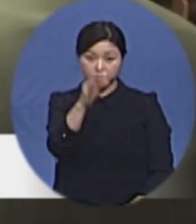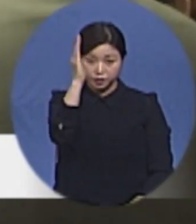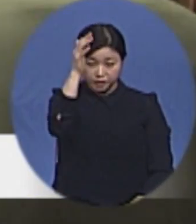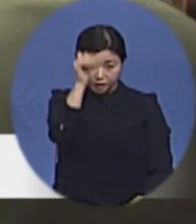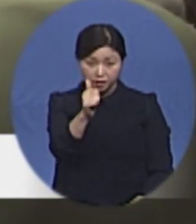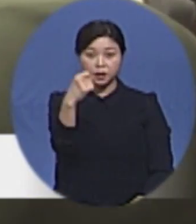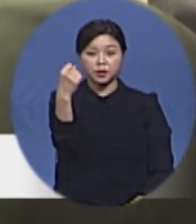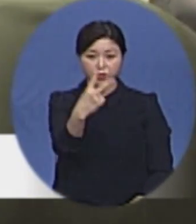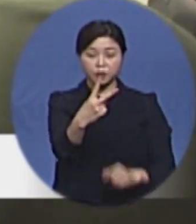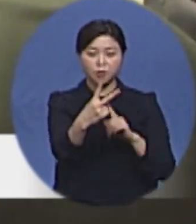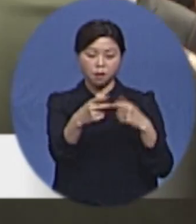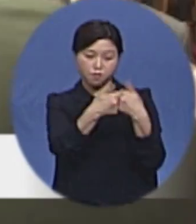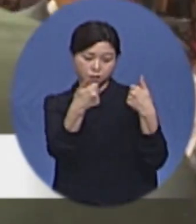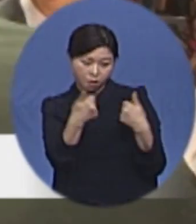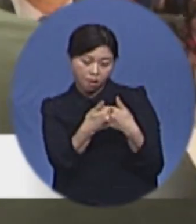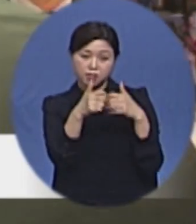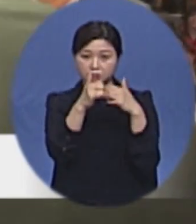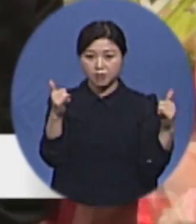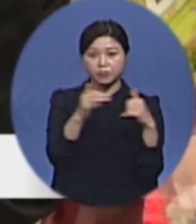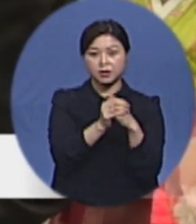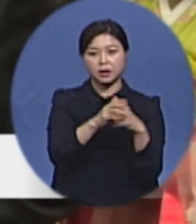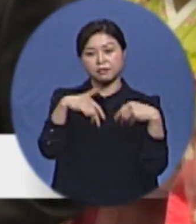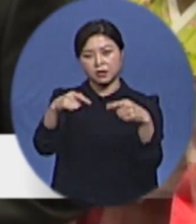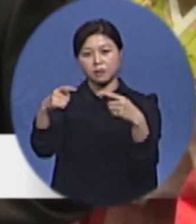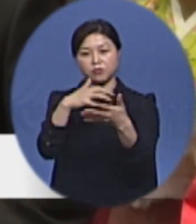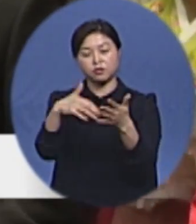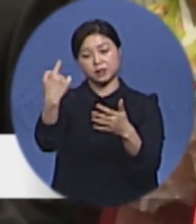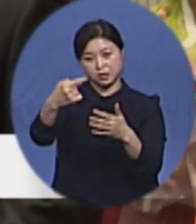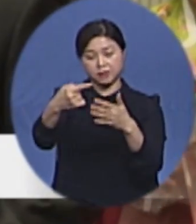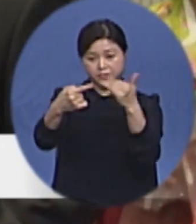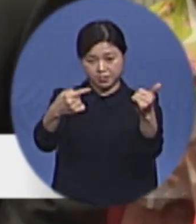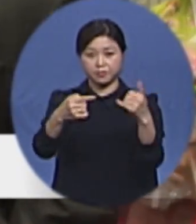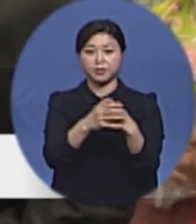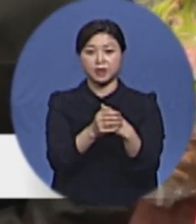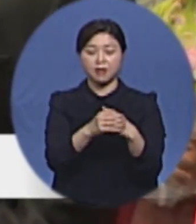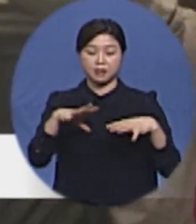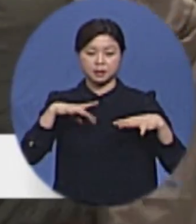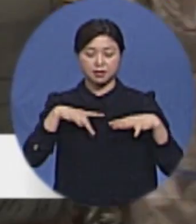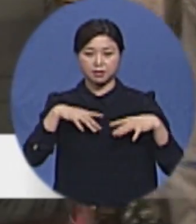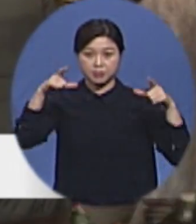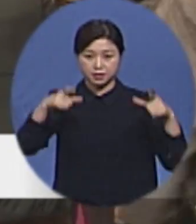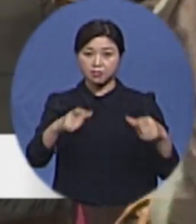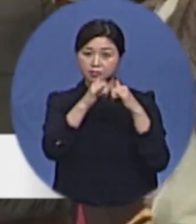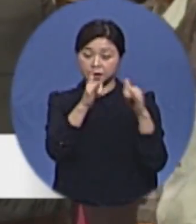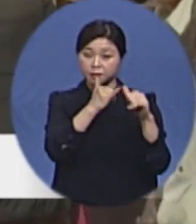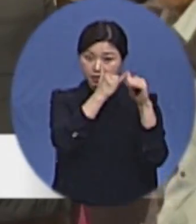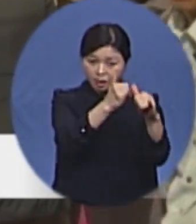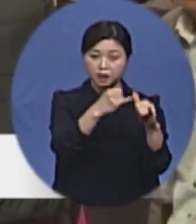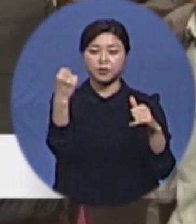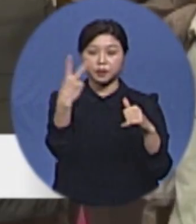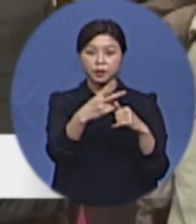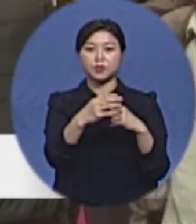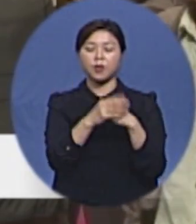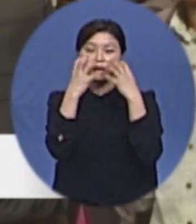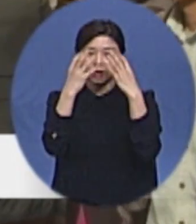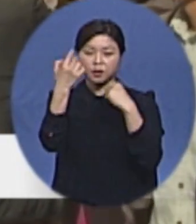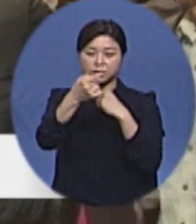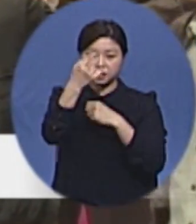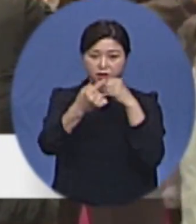경북도의회 의장 등 약 천여 명이 참석한 가운데 진행됐고 자랑스러운 도민상 시상과 새천년 화합 퍼포먼스 행사